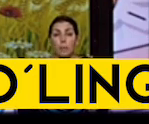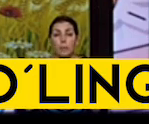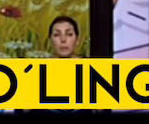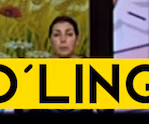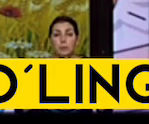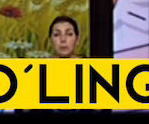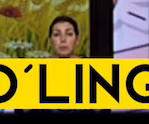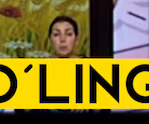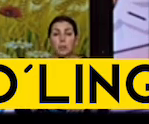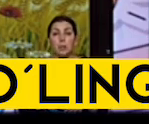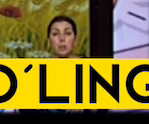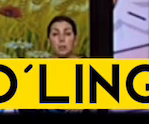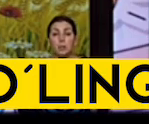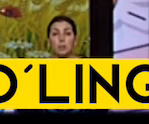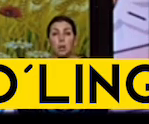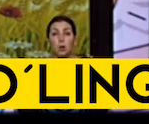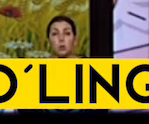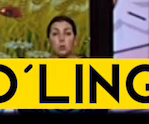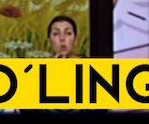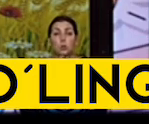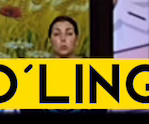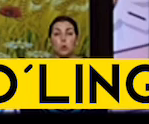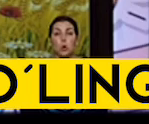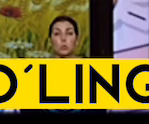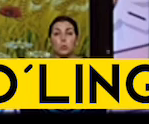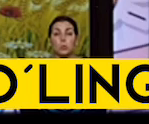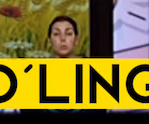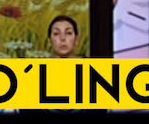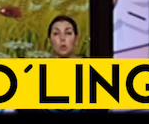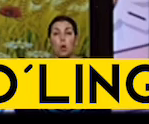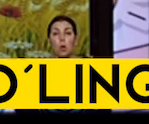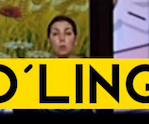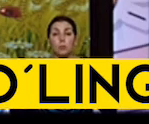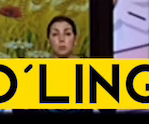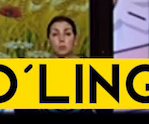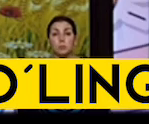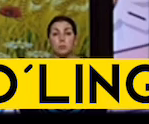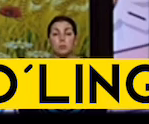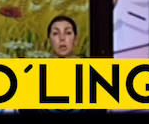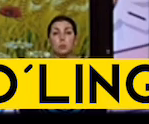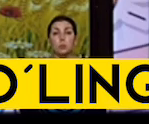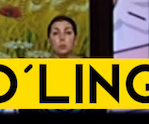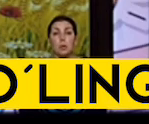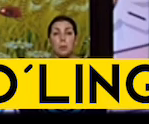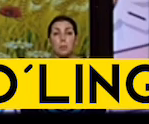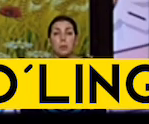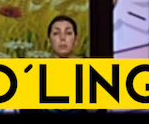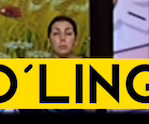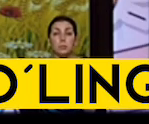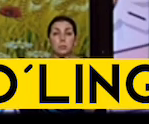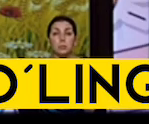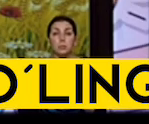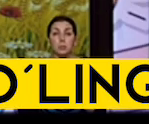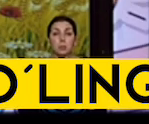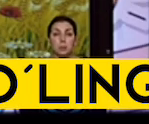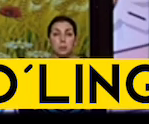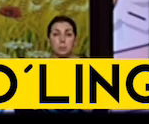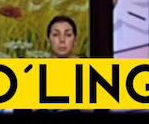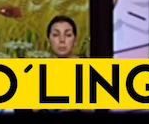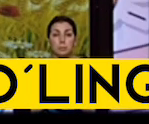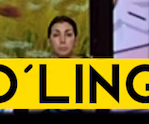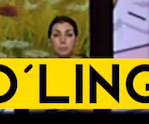ekan. Dehqon o'zini otini erkalab unga qo'shiqlar so'ylab ishini bajarar ekan.